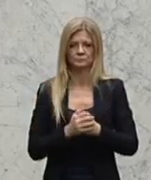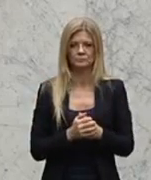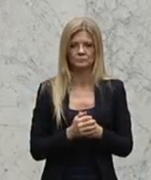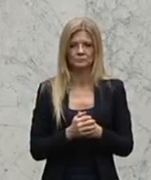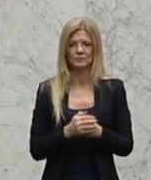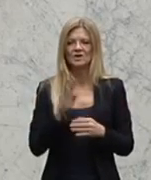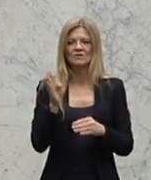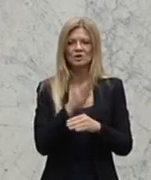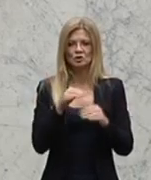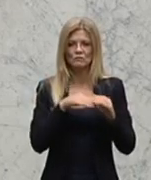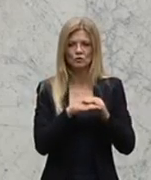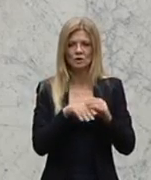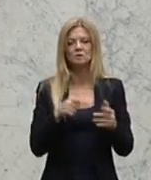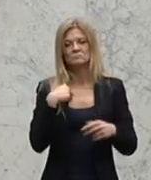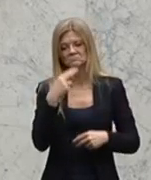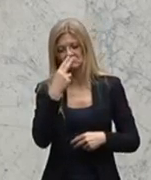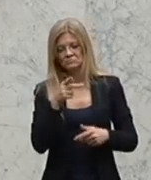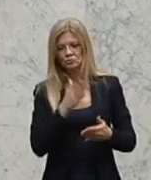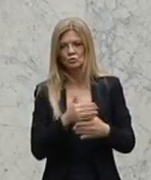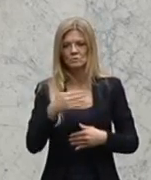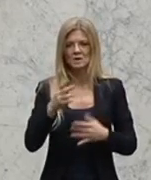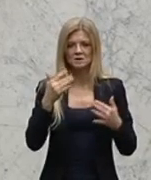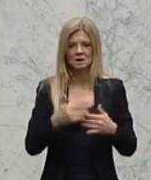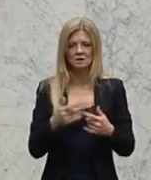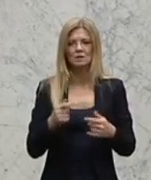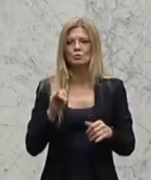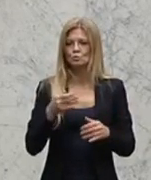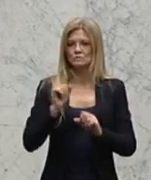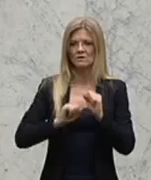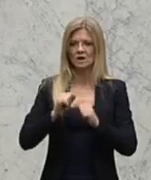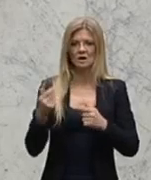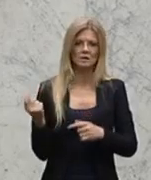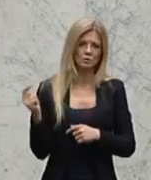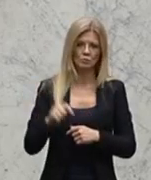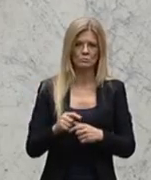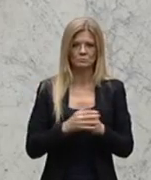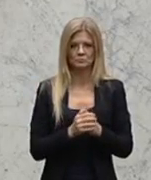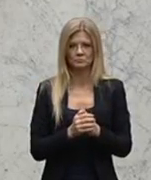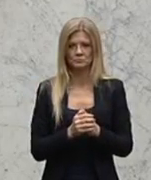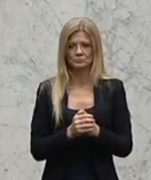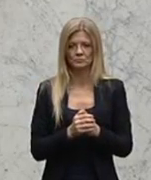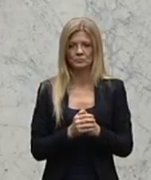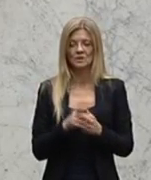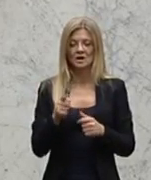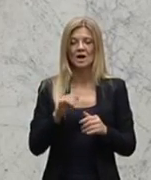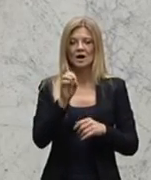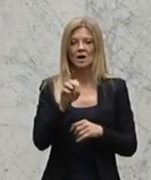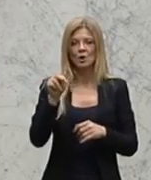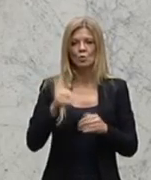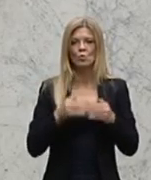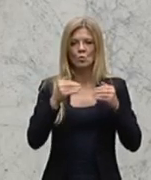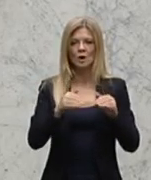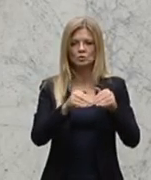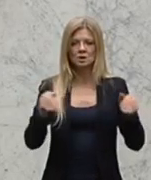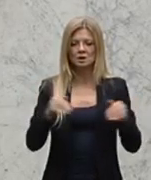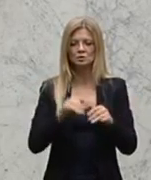Wirtschaftsflüchtlingen, und das sind die Mehrzahl, ist eine Einreise zu verwehren. Es gilt, an der EU-Außengrenze die